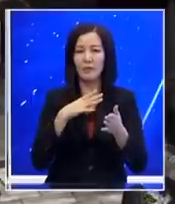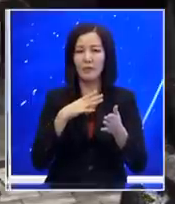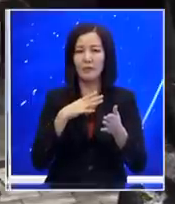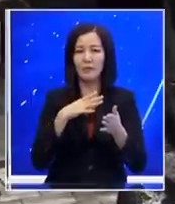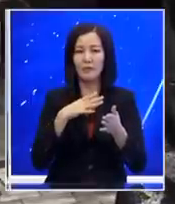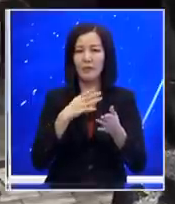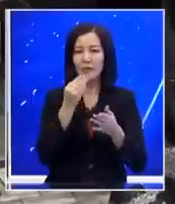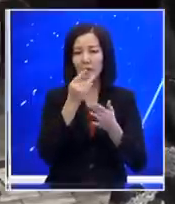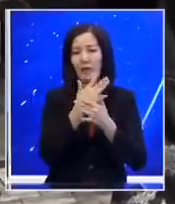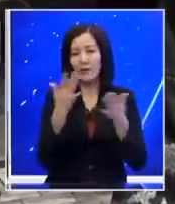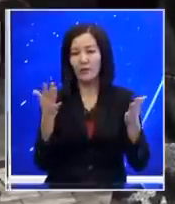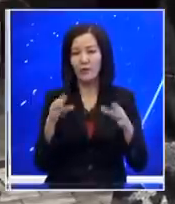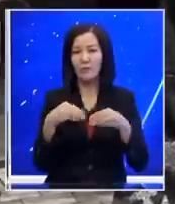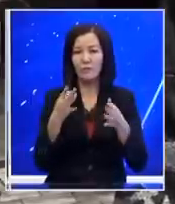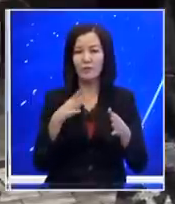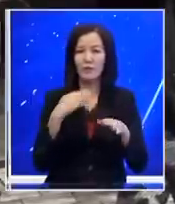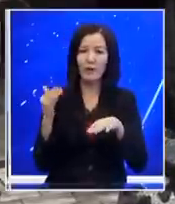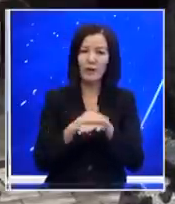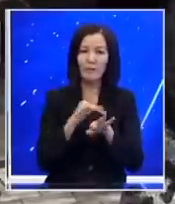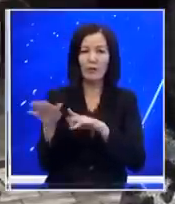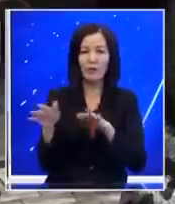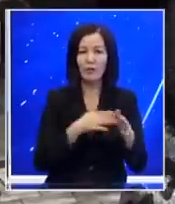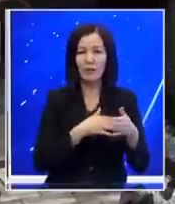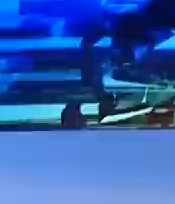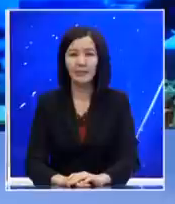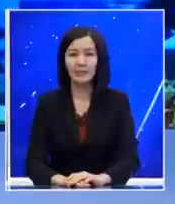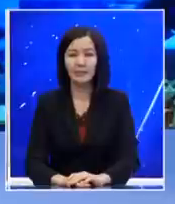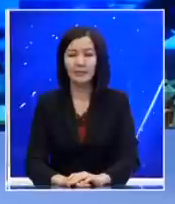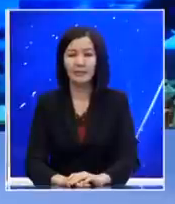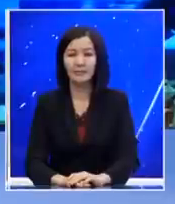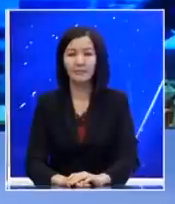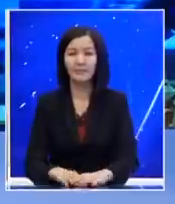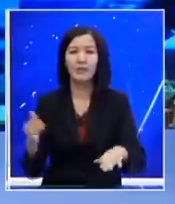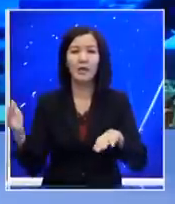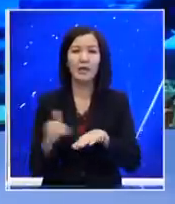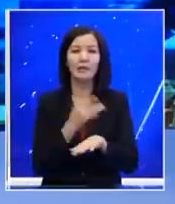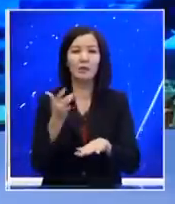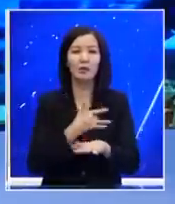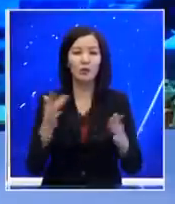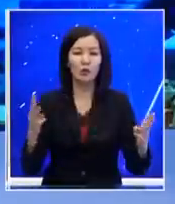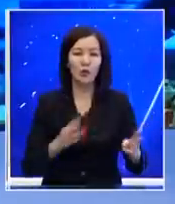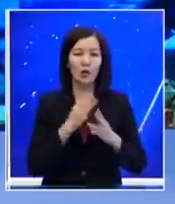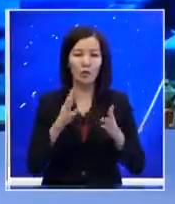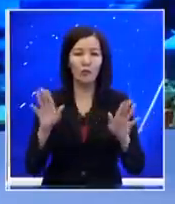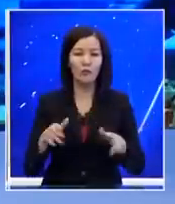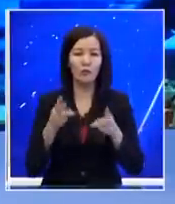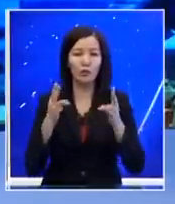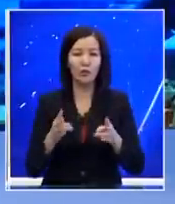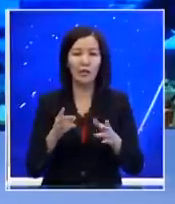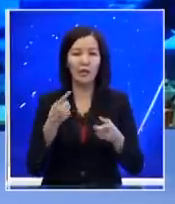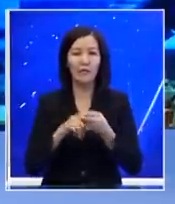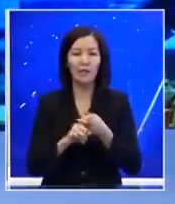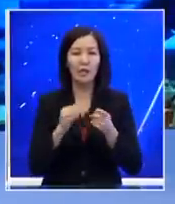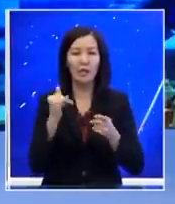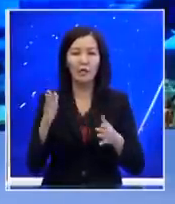ондарын, майларын, суларын деген сияқты беріп, көмектерін көрсетіп отыр. Қайырымдылық жүрегісі төтенше жағдайға байланысты